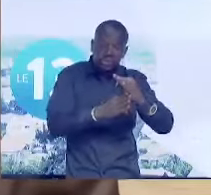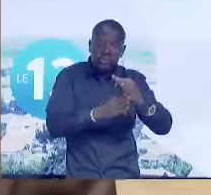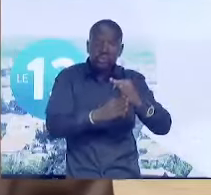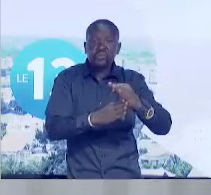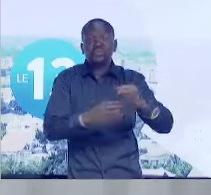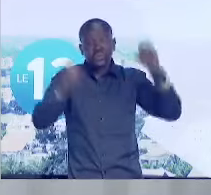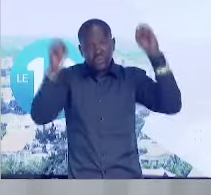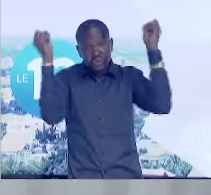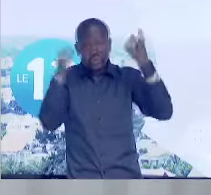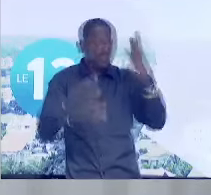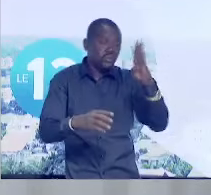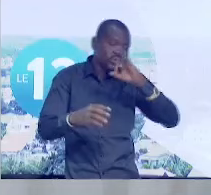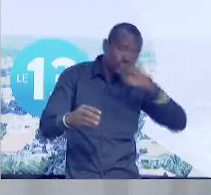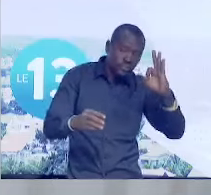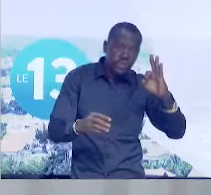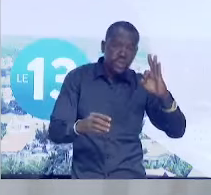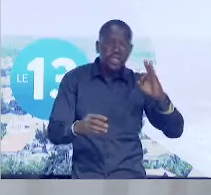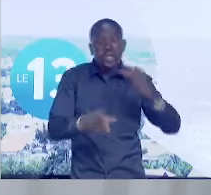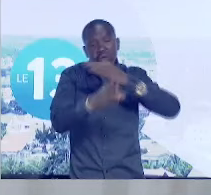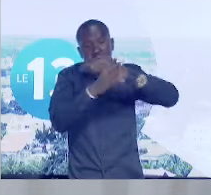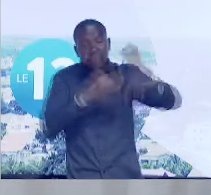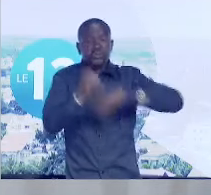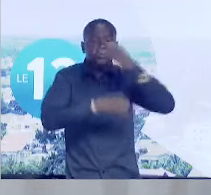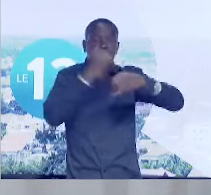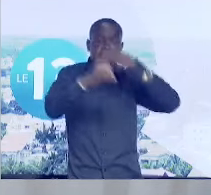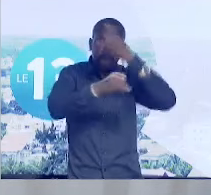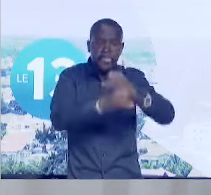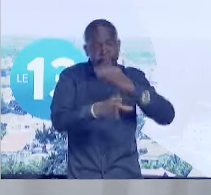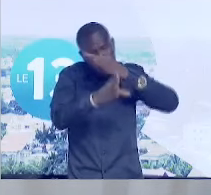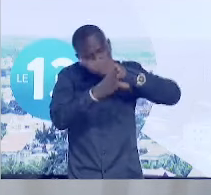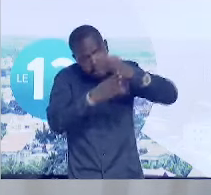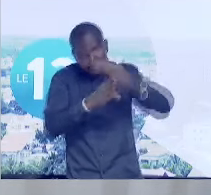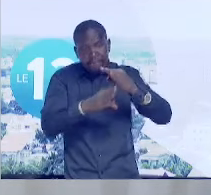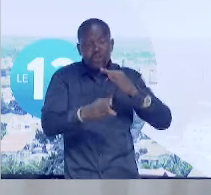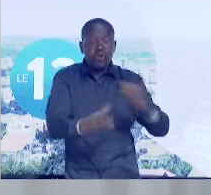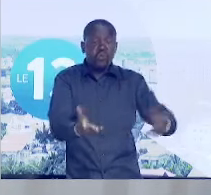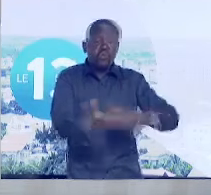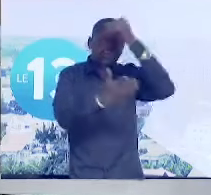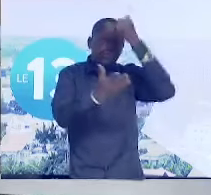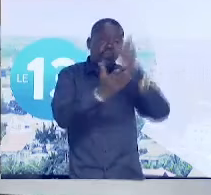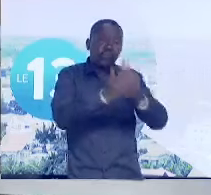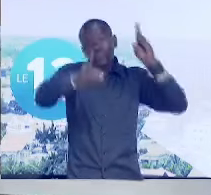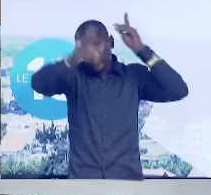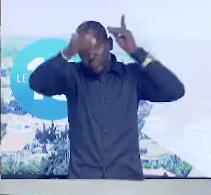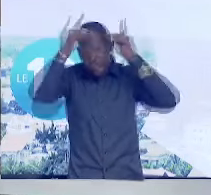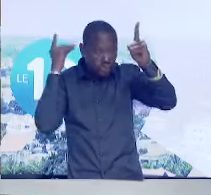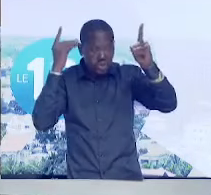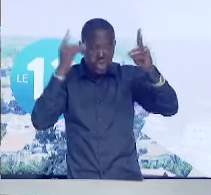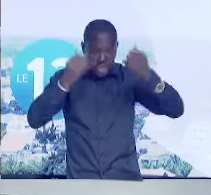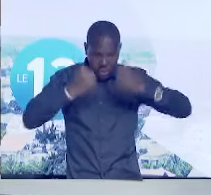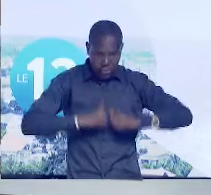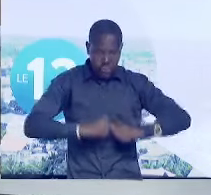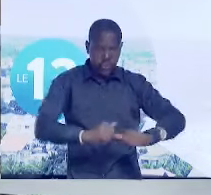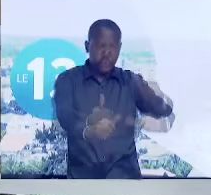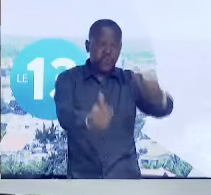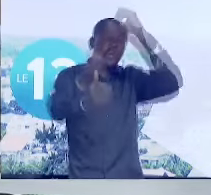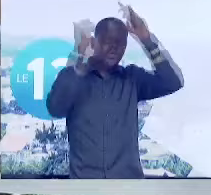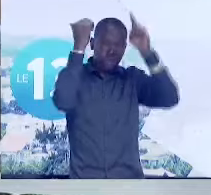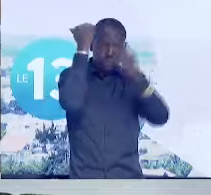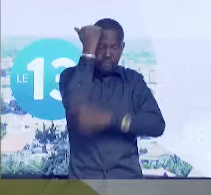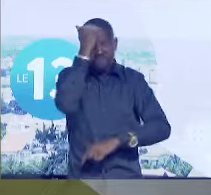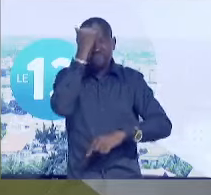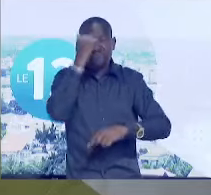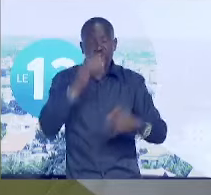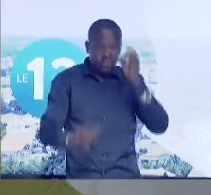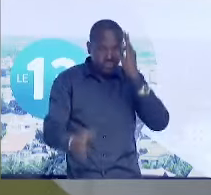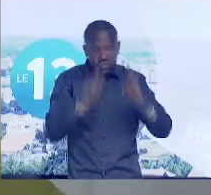dans notre pays. Cet atelier international de formation des agents des administrations douanières sur la poursuite des infractions douanières devant les